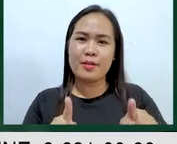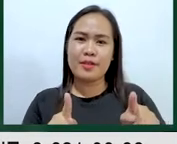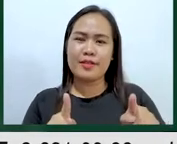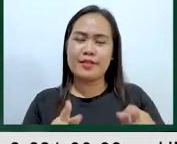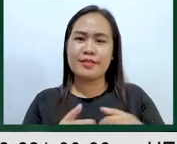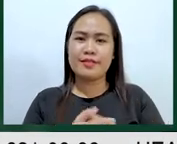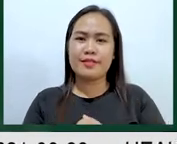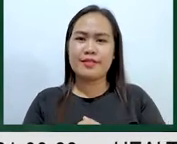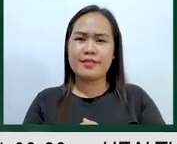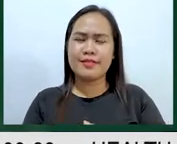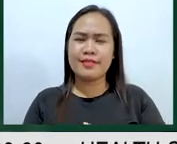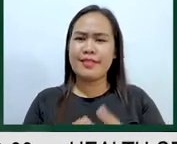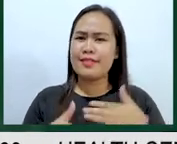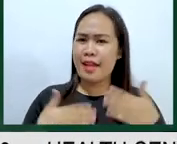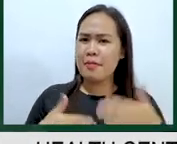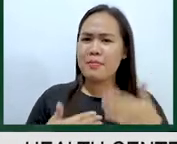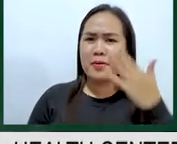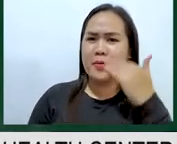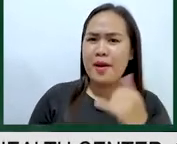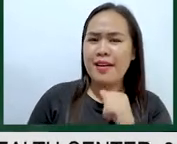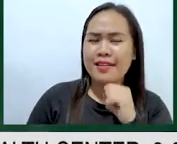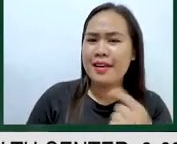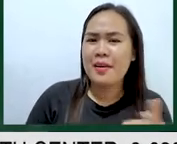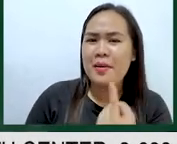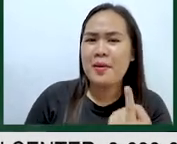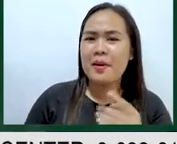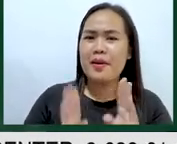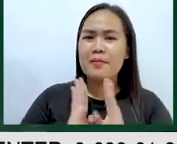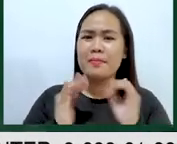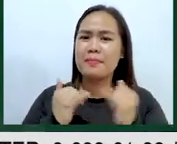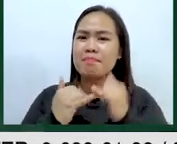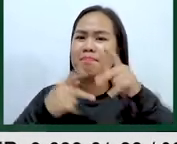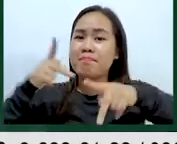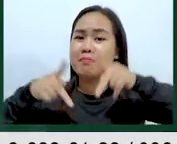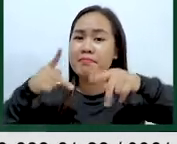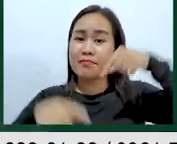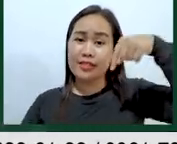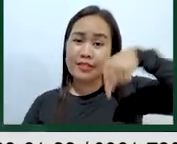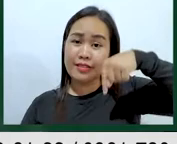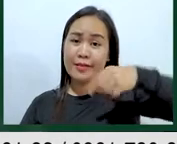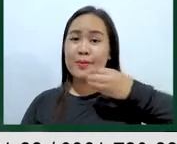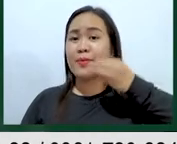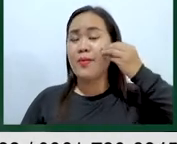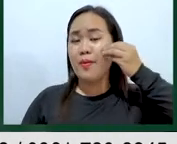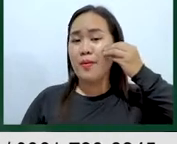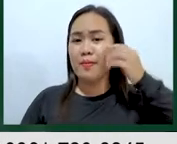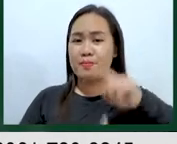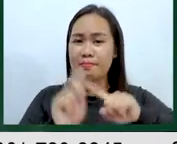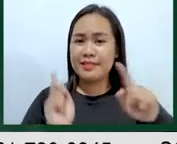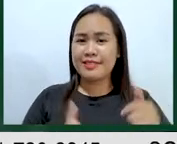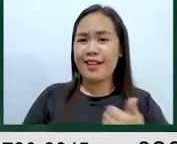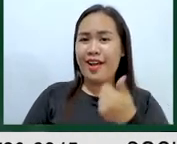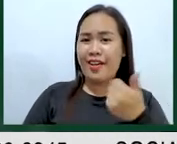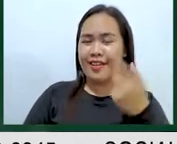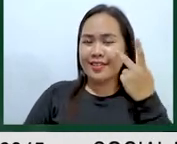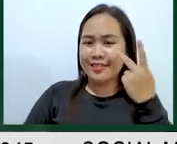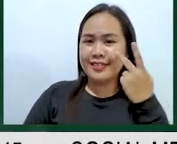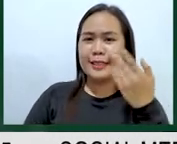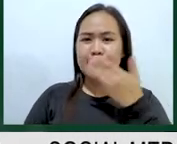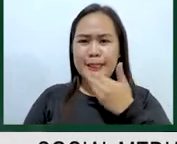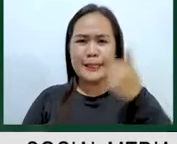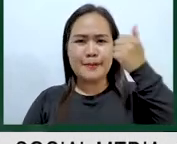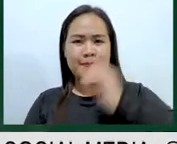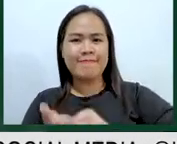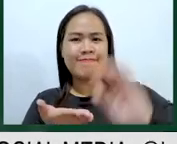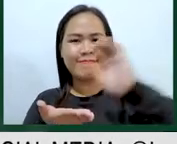po kaming followers from not from Pasig or not from Barangay San Antonio. So siguro po nasusubaybayan din nila or